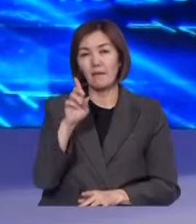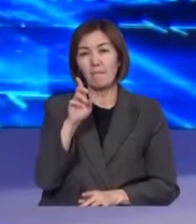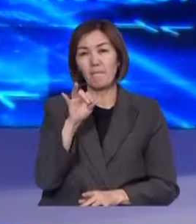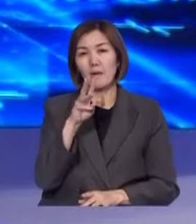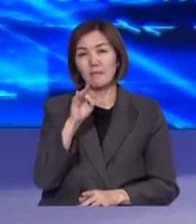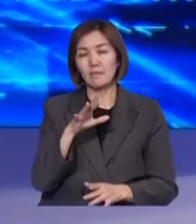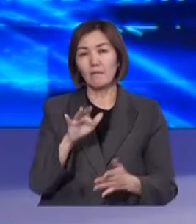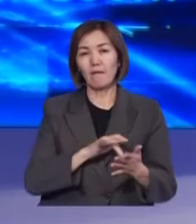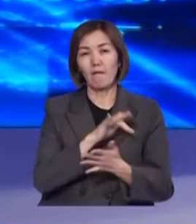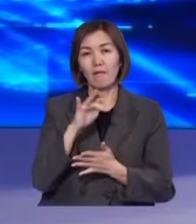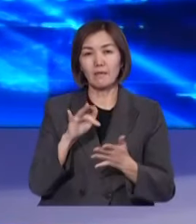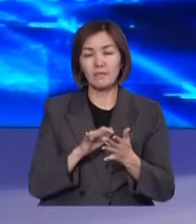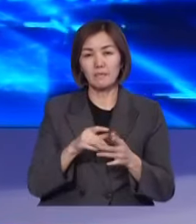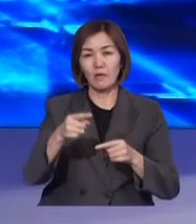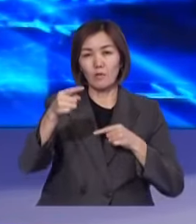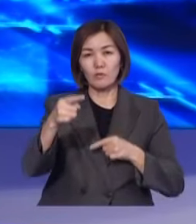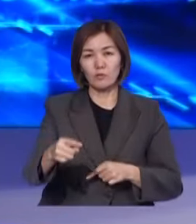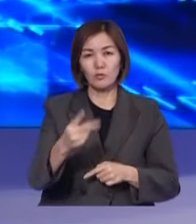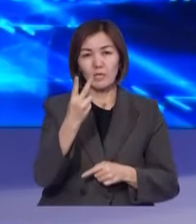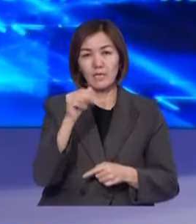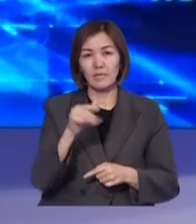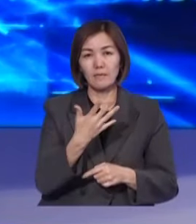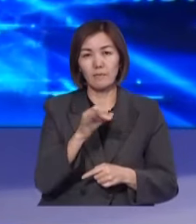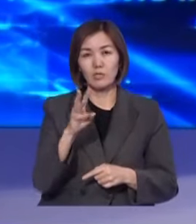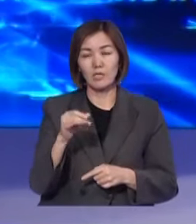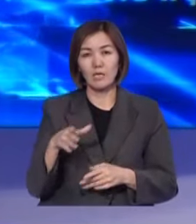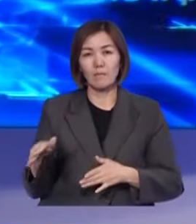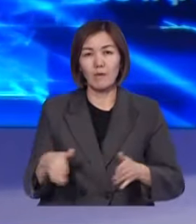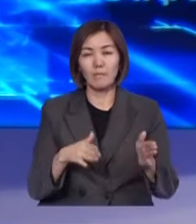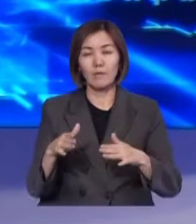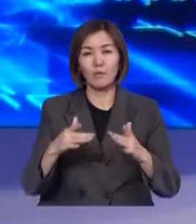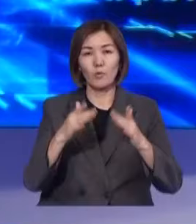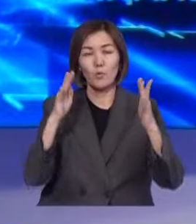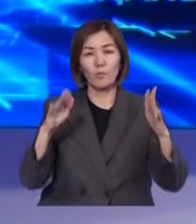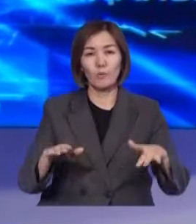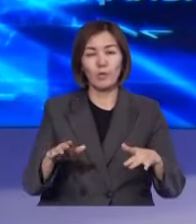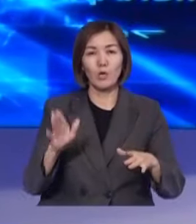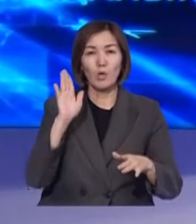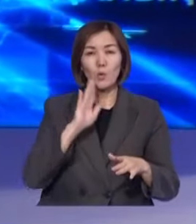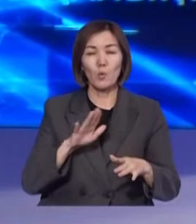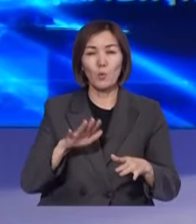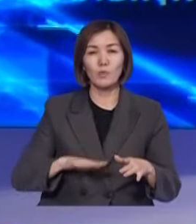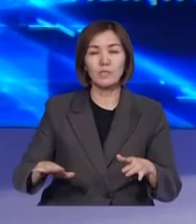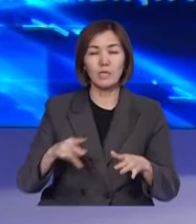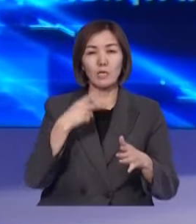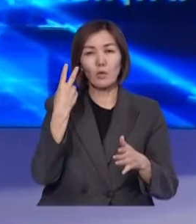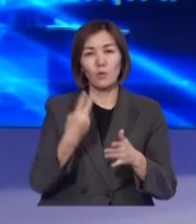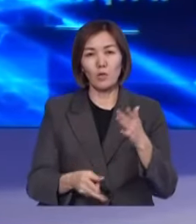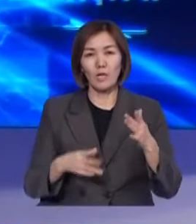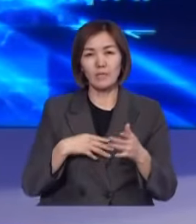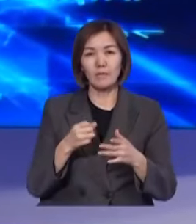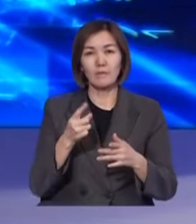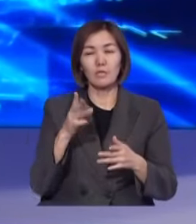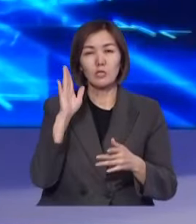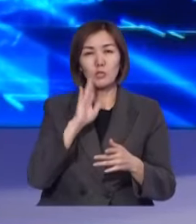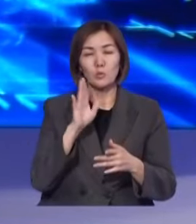Американың Балтимор қаласында ұзындығы 2,5 шақырым болатын автомобиль көпірі өзенге құлады. Бірнеше автомашина суға кеткен, екі адам